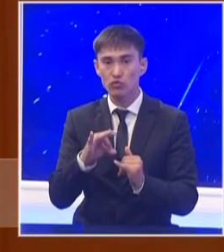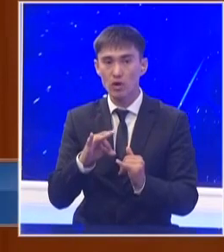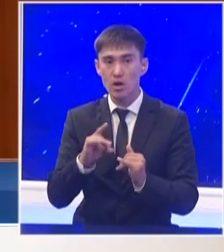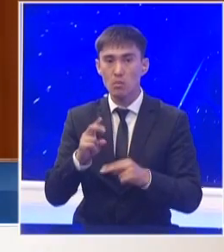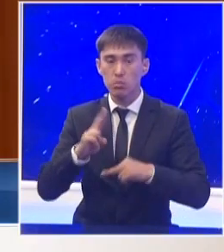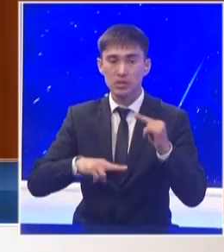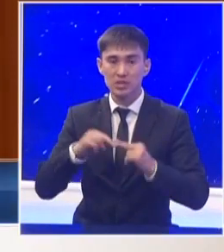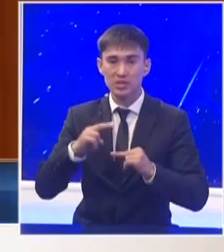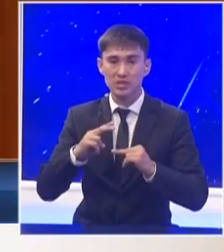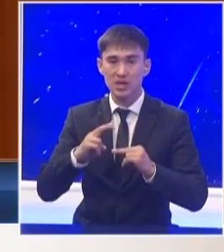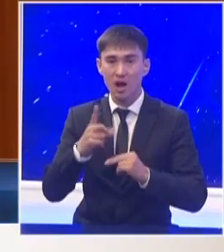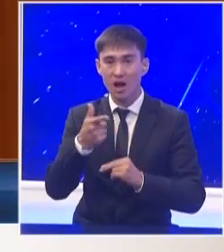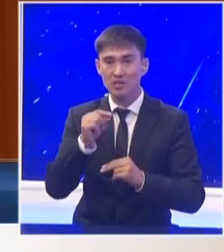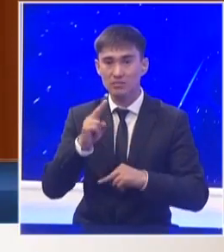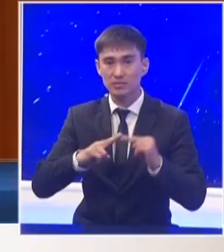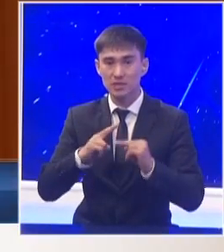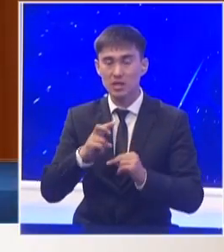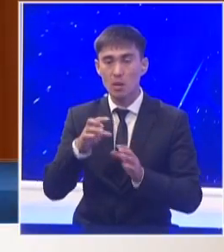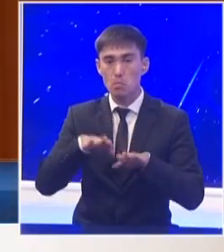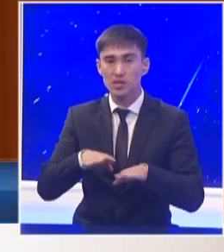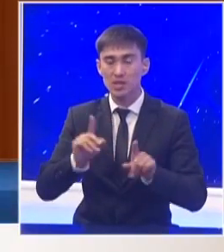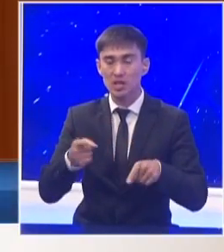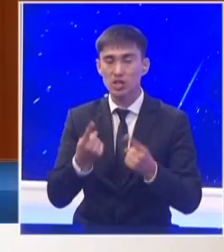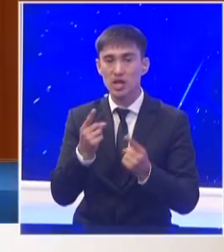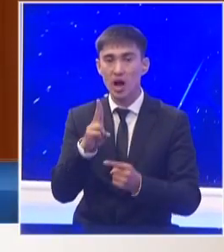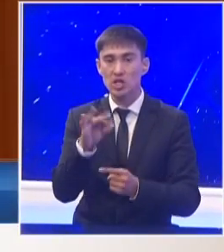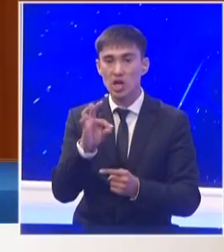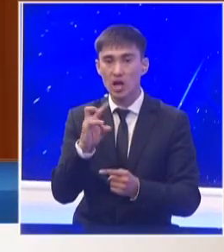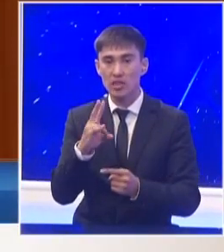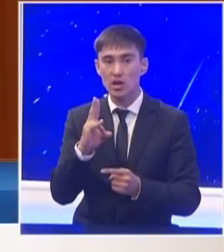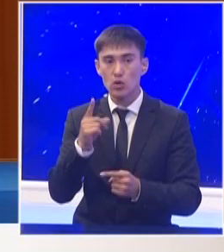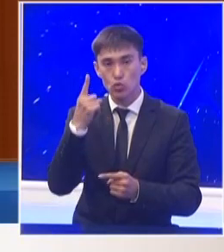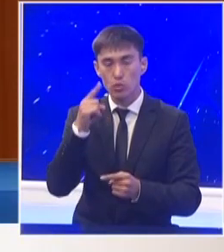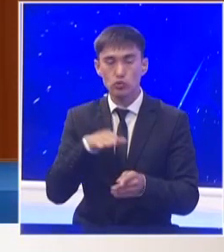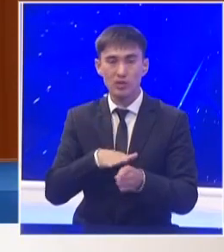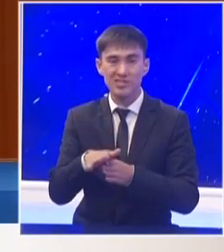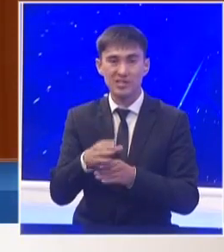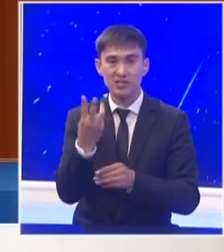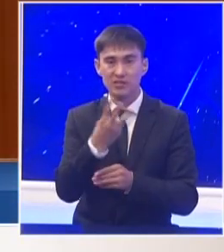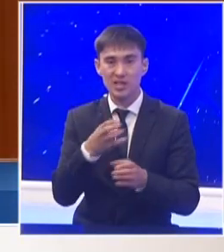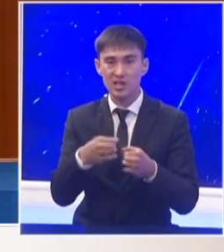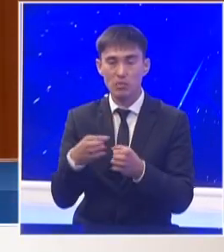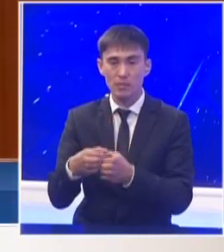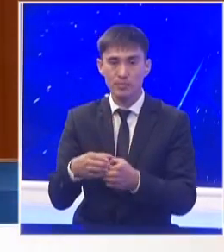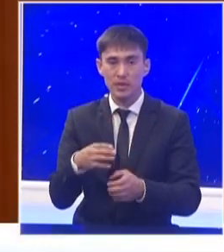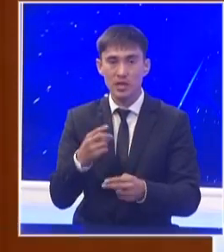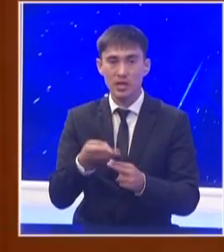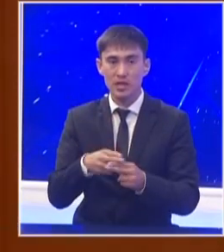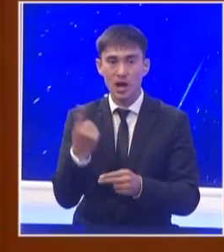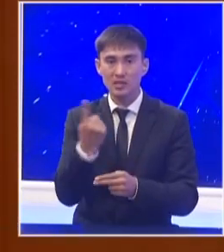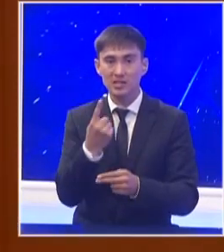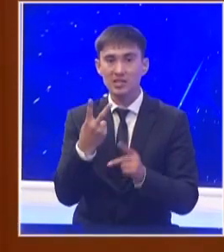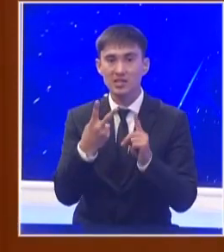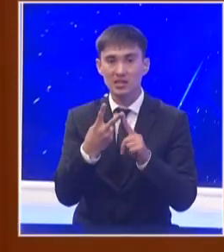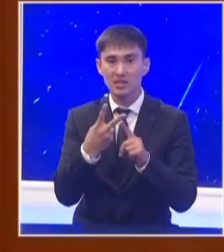строительству газоперерабатывающего завода на месторождении Кашаган. Мы прогнозируем, что это будет реализовано в 3 этапа. То есть это 1,